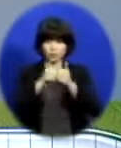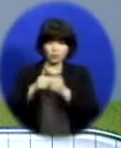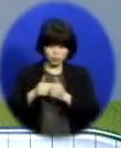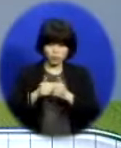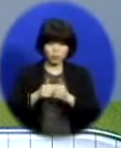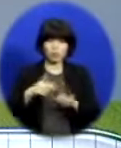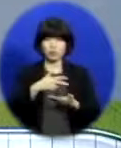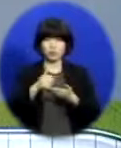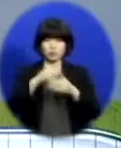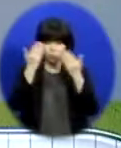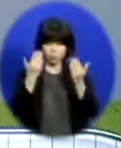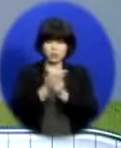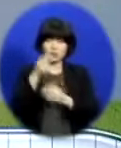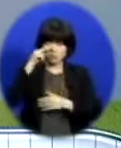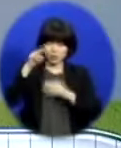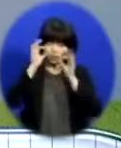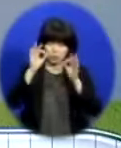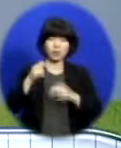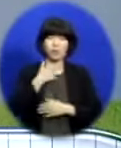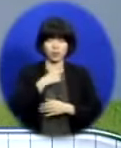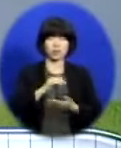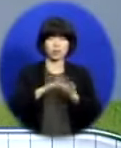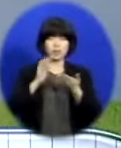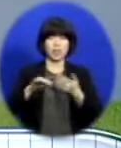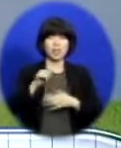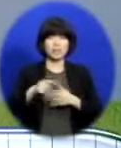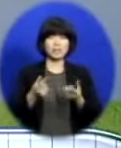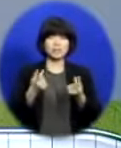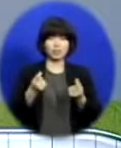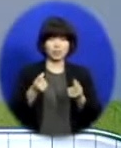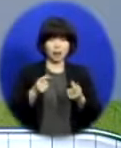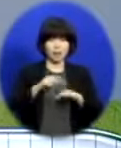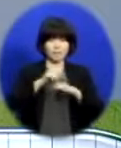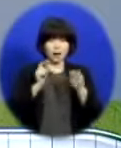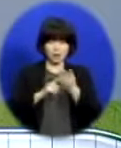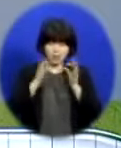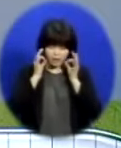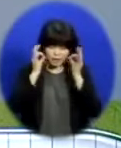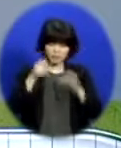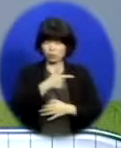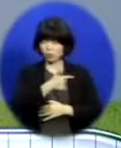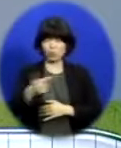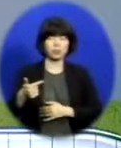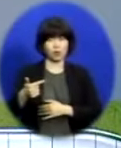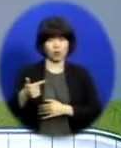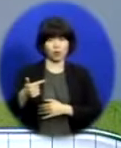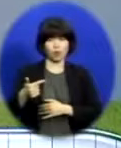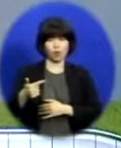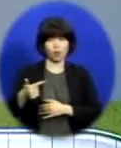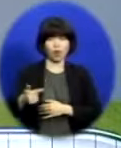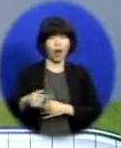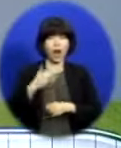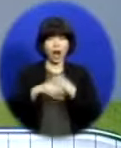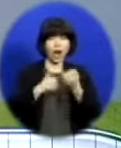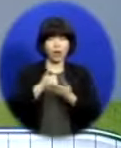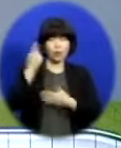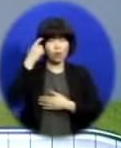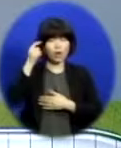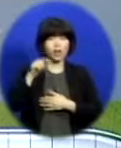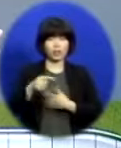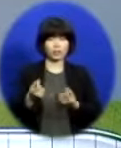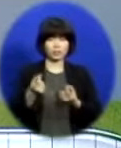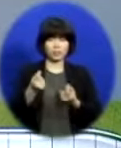온전히 바라보기를 원합니다 그런 마음의 간절함이 너무너무 커요 하나님 왜 그렇게 훌륭한